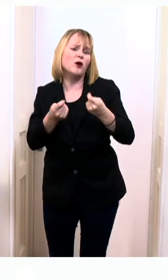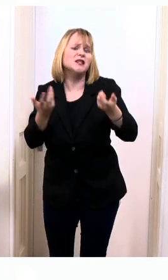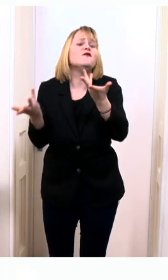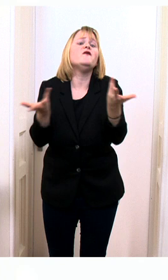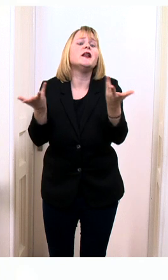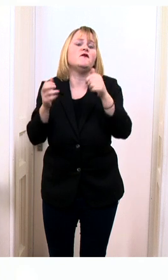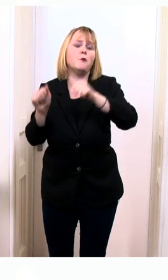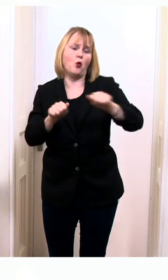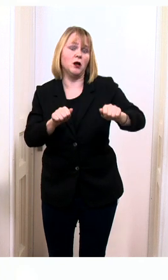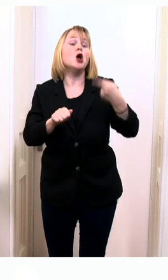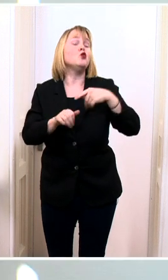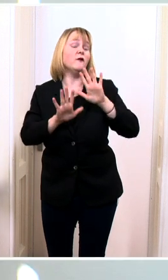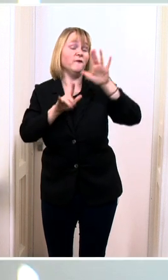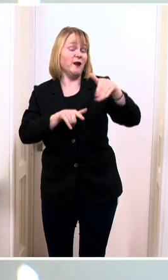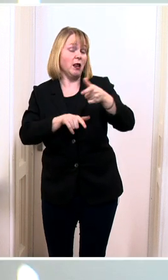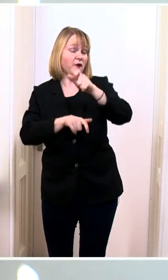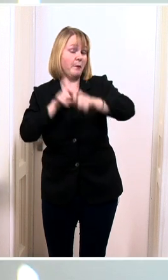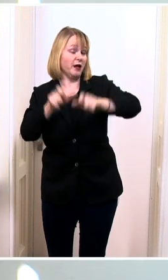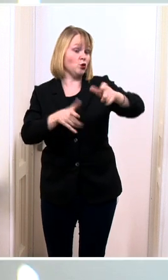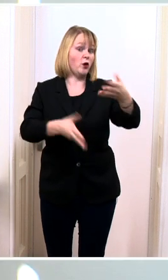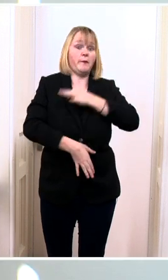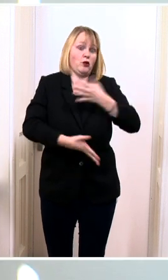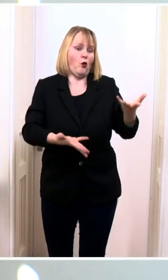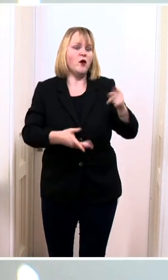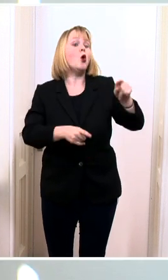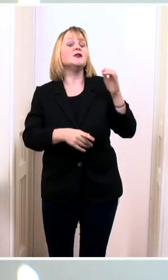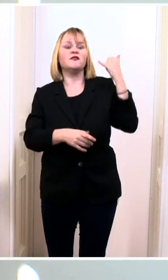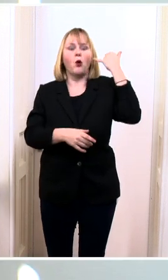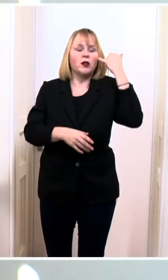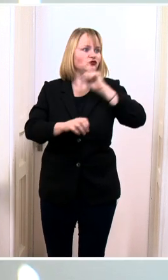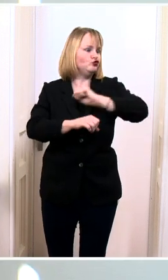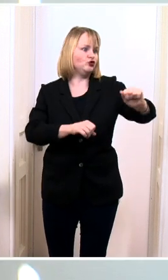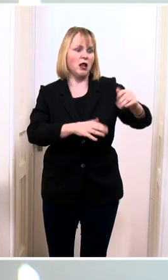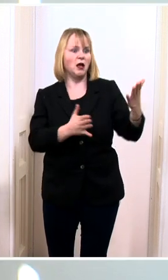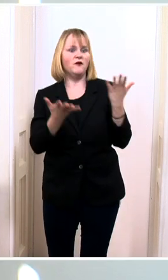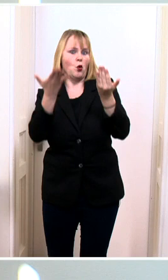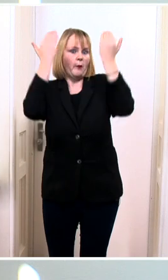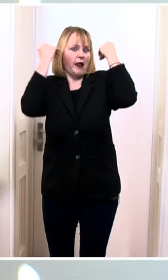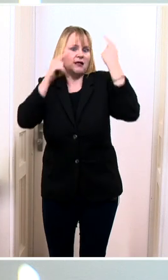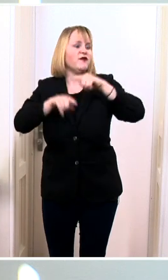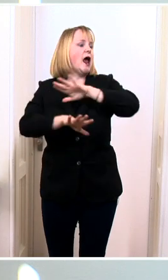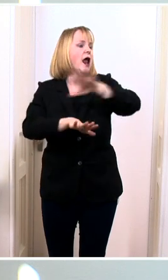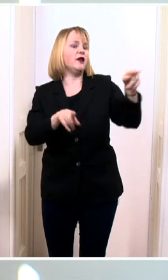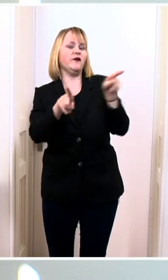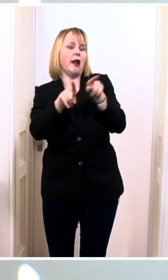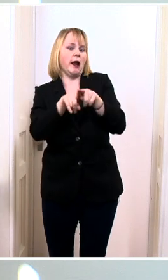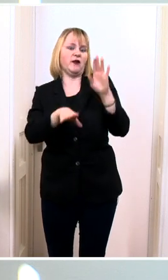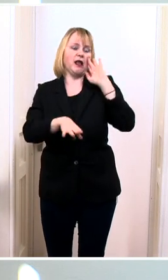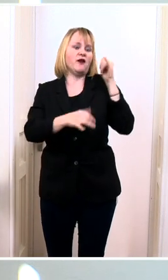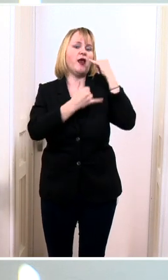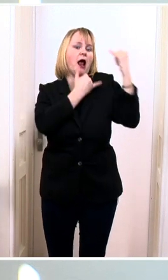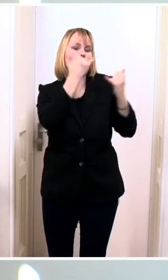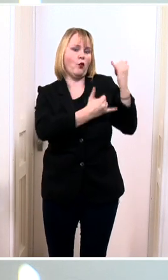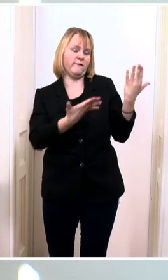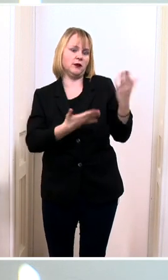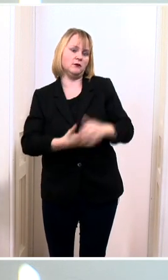es geht doch um relativ viele Personen und so eine Hotline ist dann relativ schnell überlastet, wenn alle am selben Tag anrufen wollen. Es ist